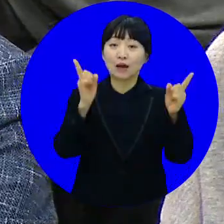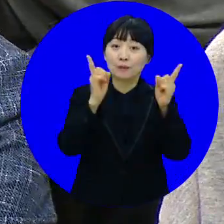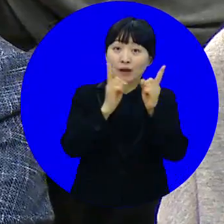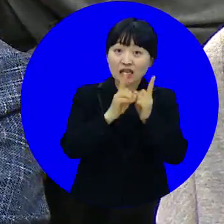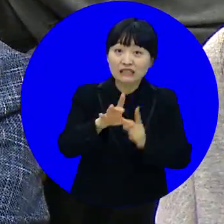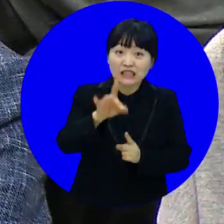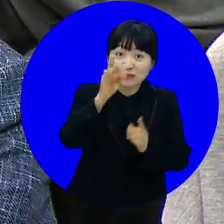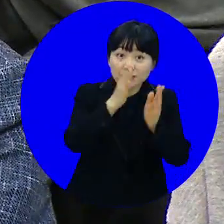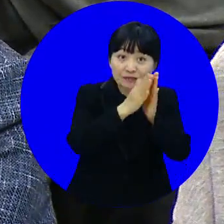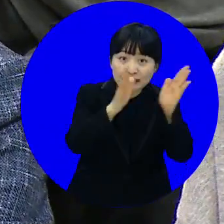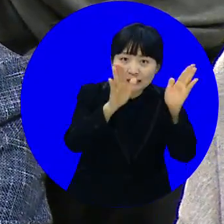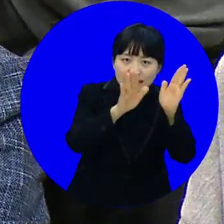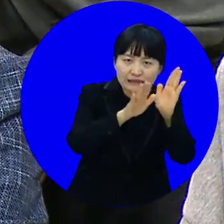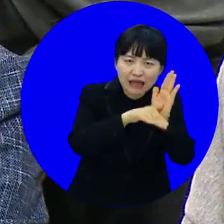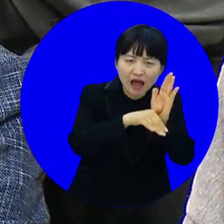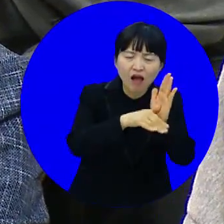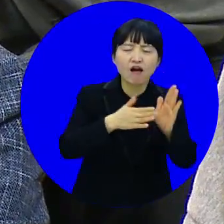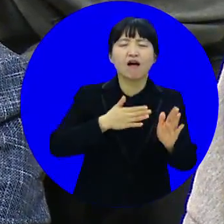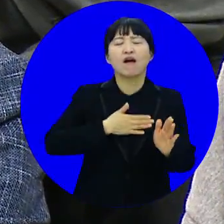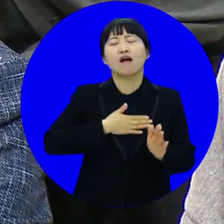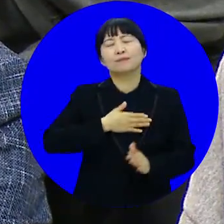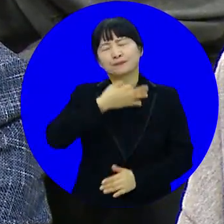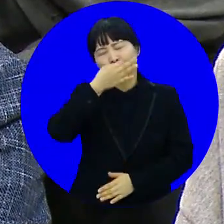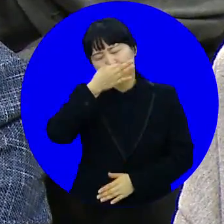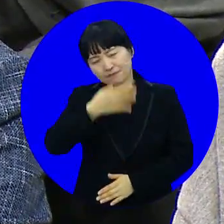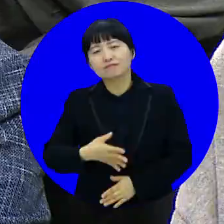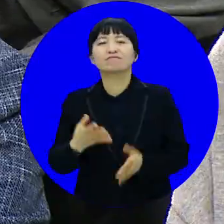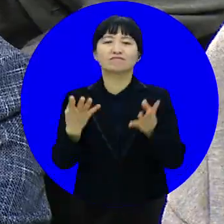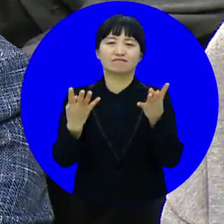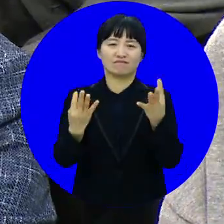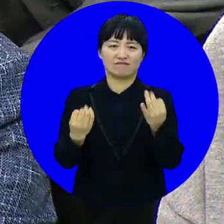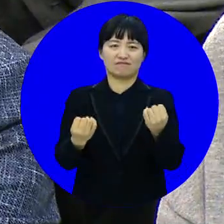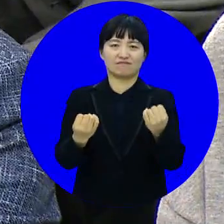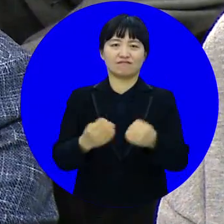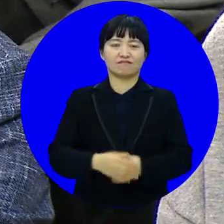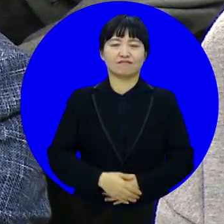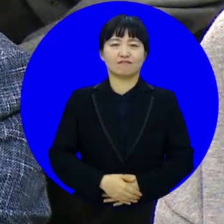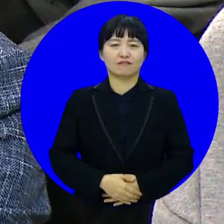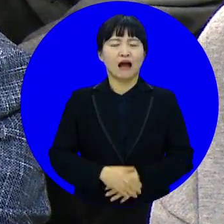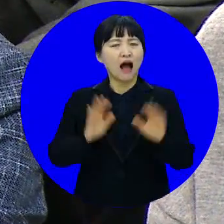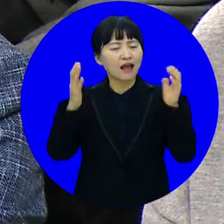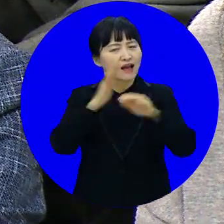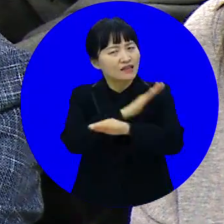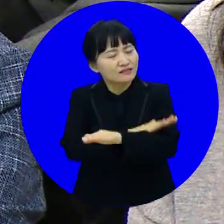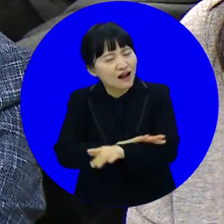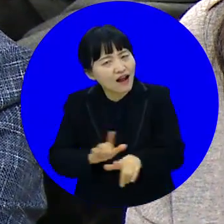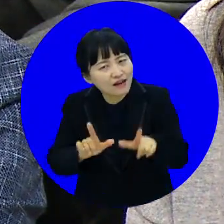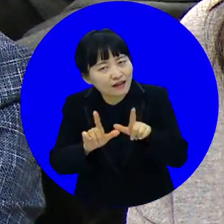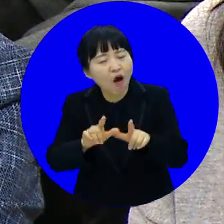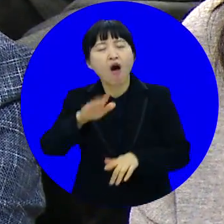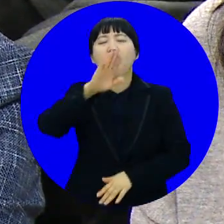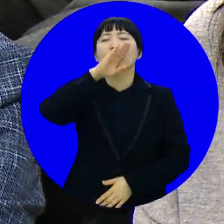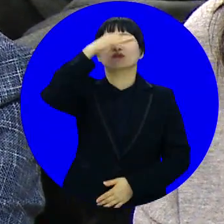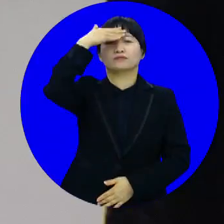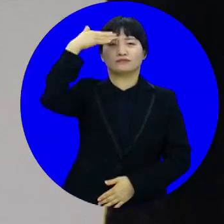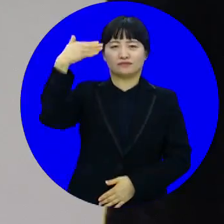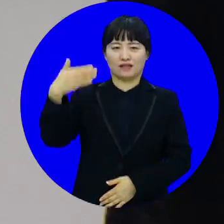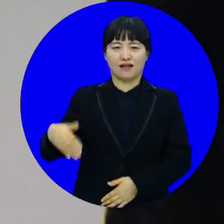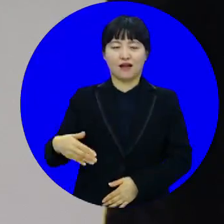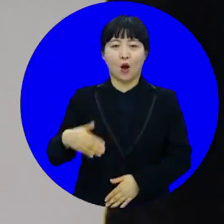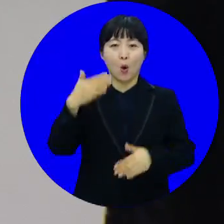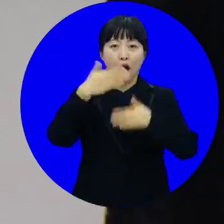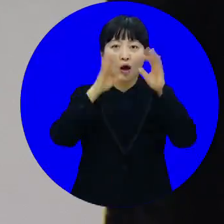면접 교섭 처음 시작했을 때는 저도 많이 힘들었는데요. 아이가 잘 적응해서 다행이라고 생각하고 있습니다.